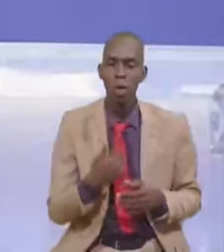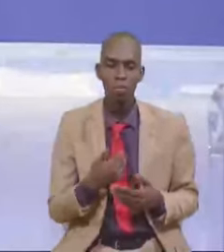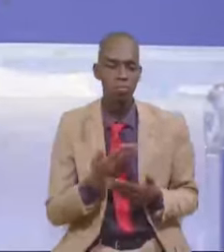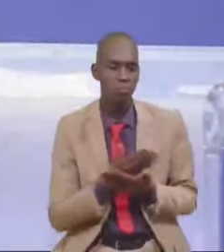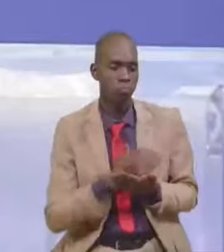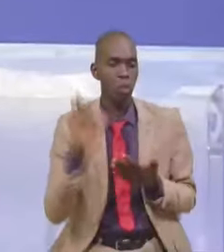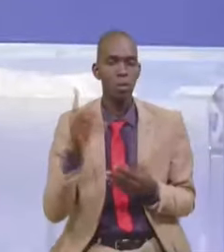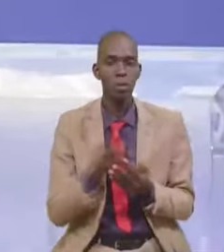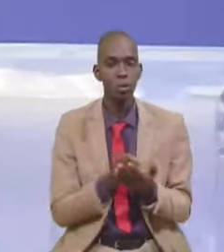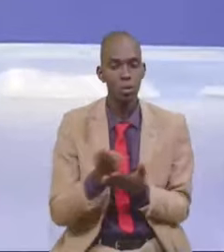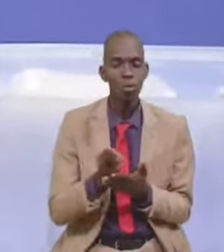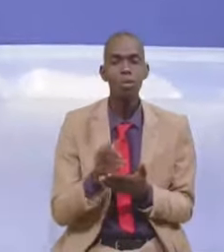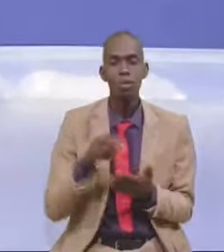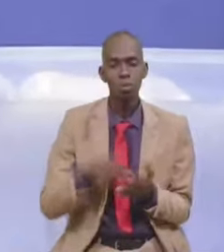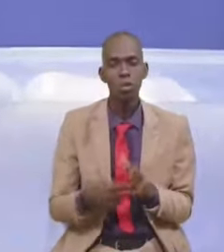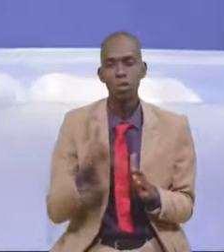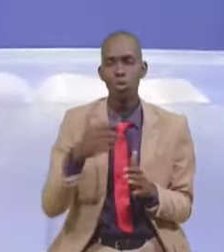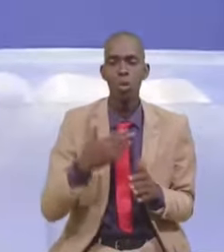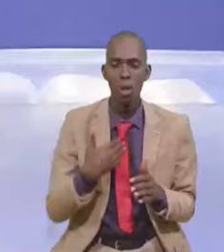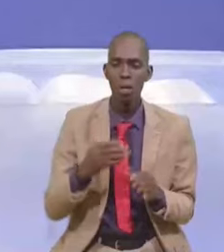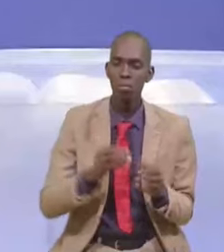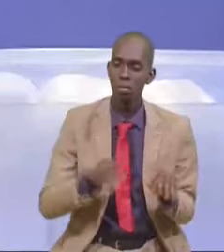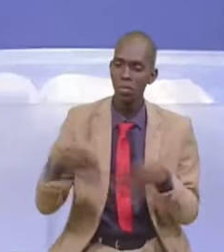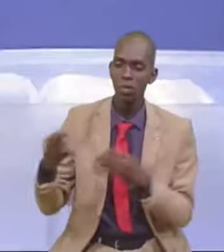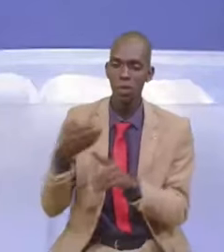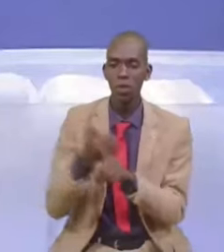tu te vends dans les mains de l'ennemi.